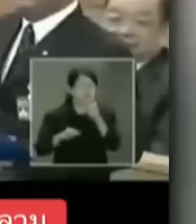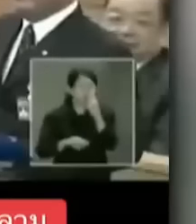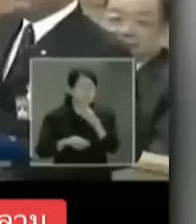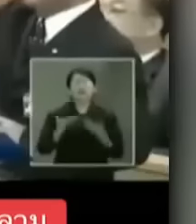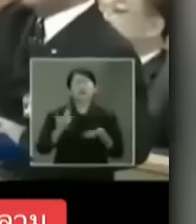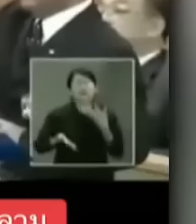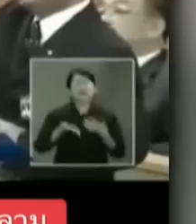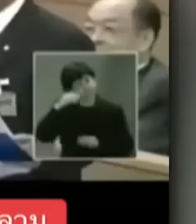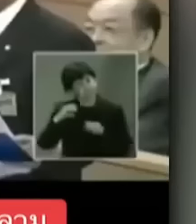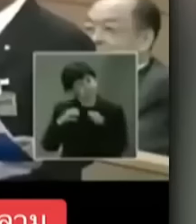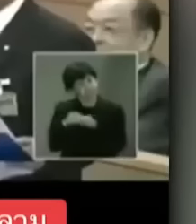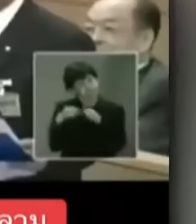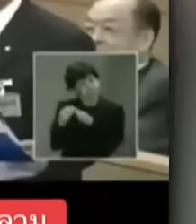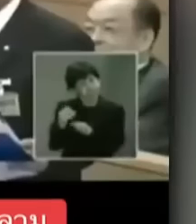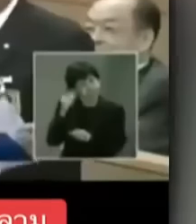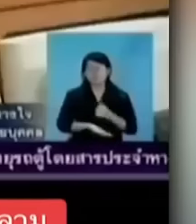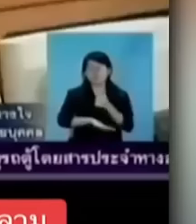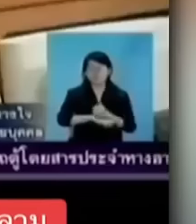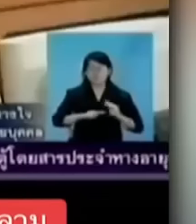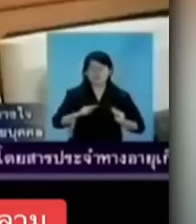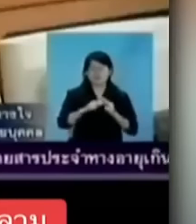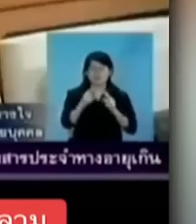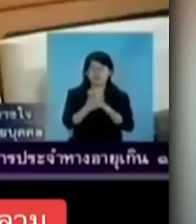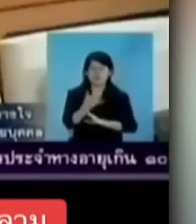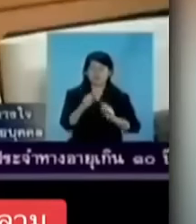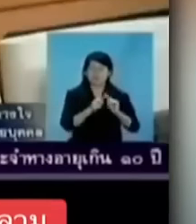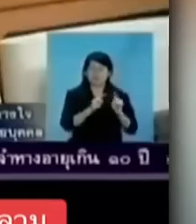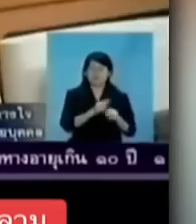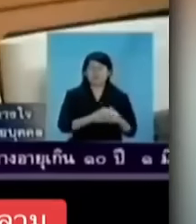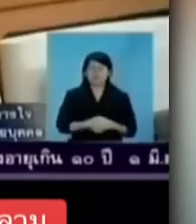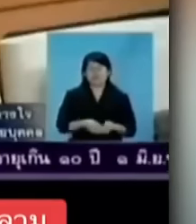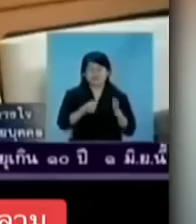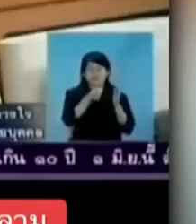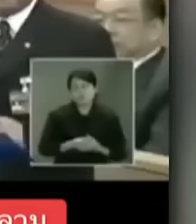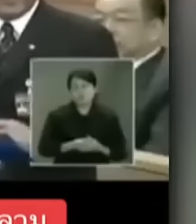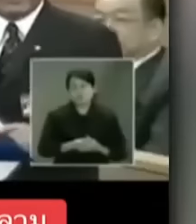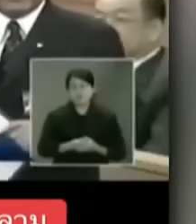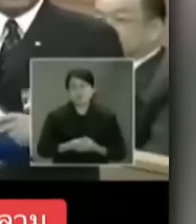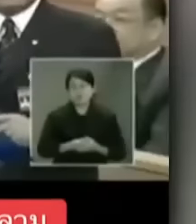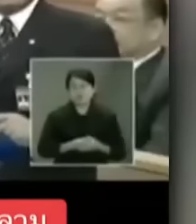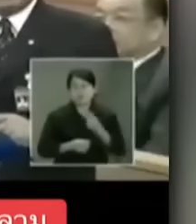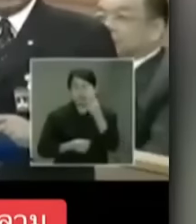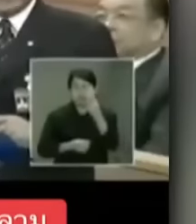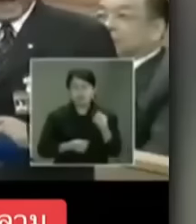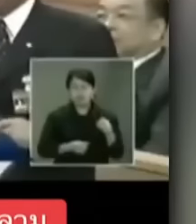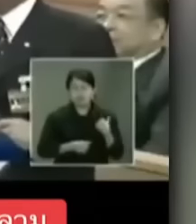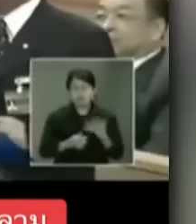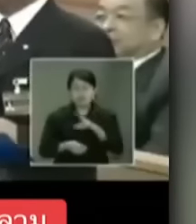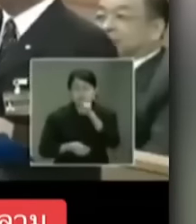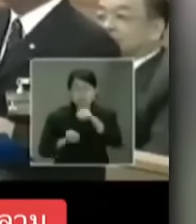แฉข้อมูลอะไรอีกมีข้อมูลอะไรอีกหรือที่ยังไม่เคยพูดหลายเรื่องพูดไปแล้วเขารู้กันหมดแล้วคอการเมืองอ่ะ ค่ะ